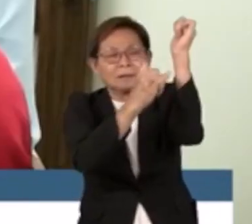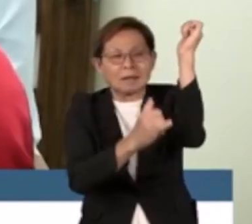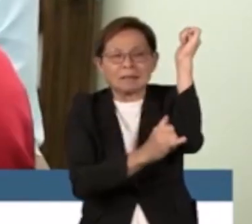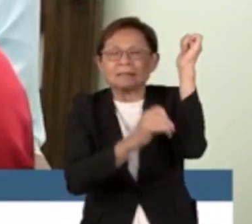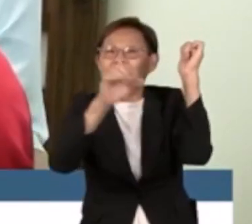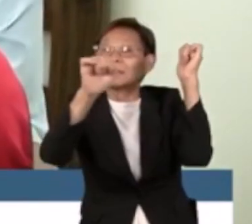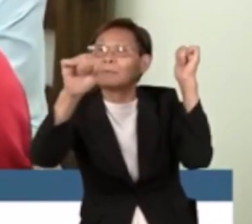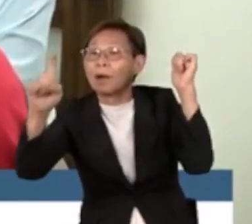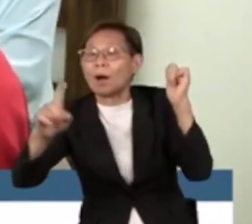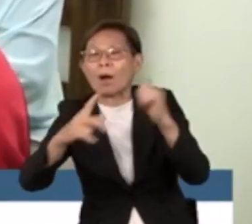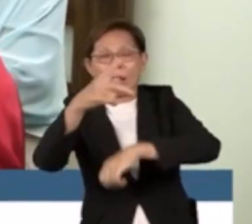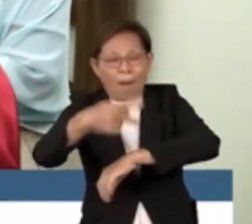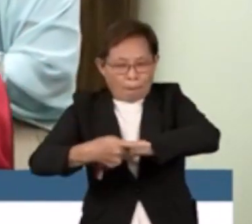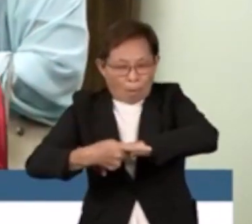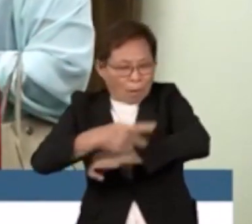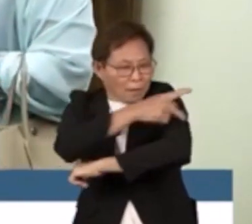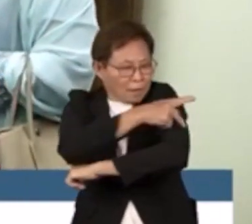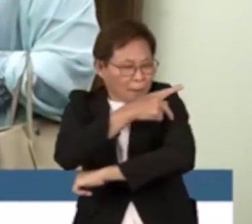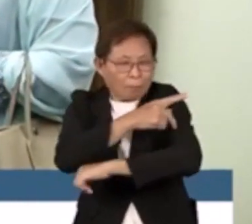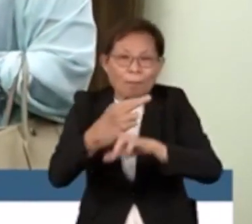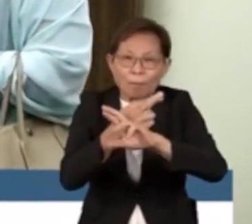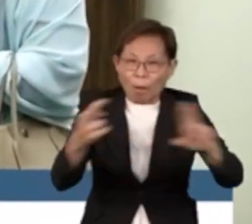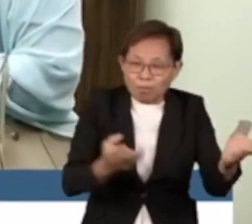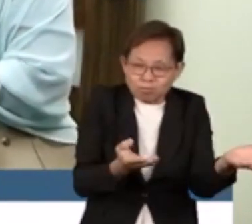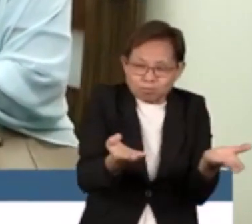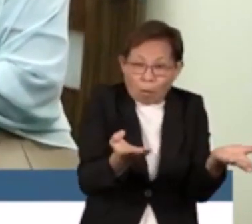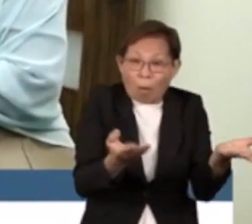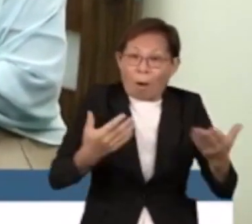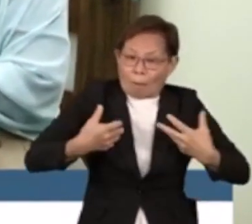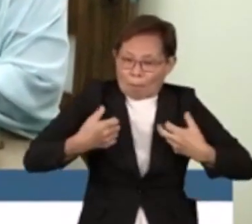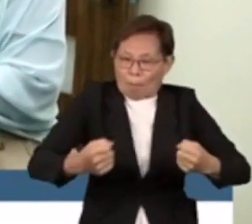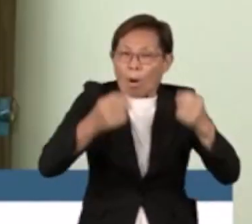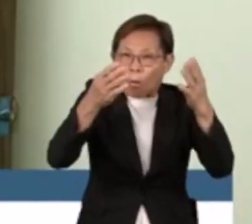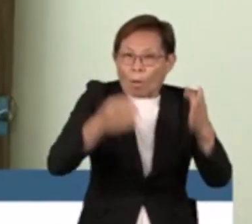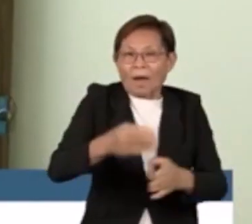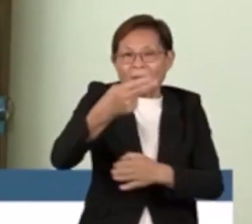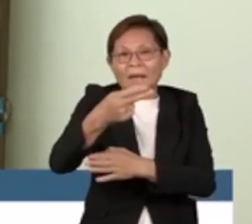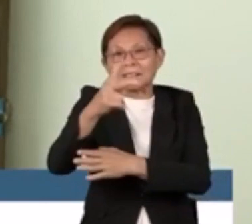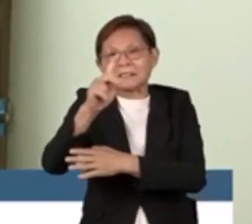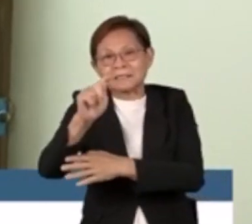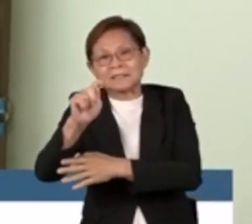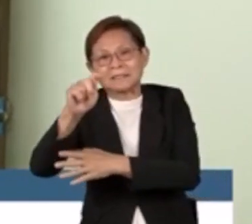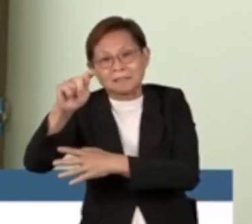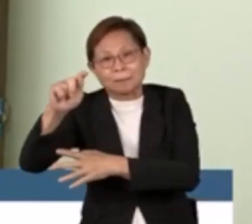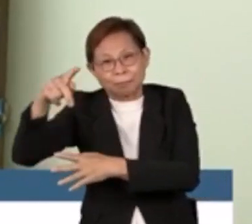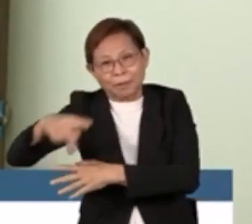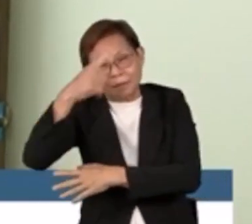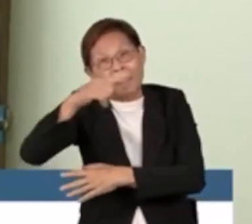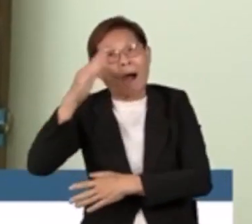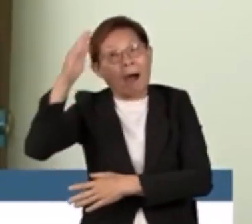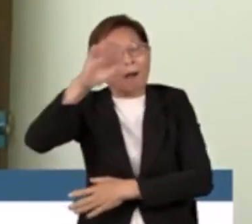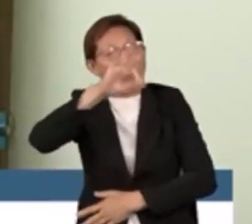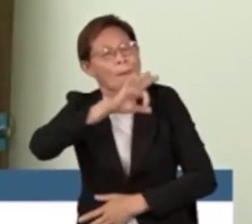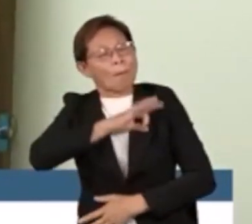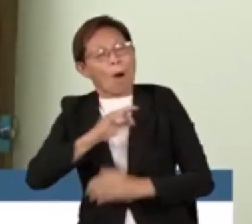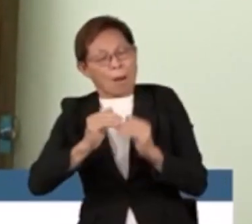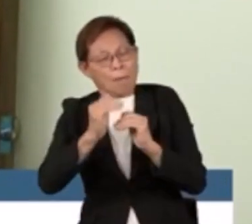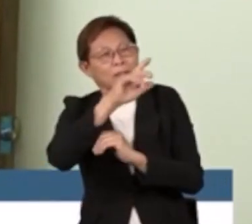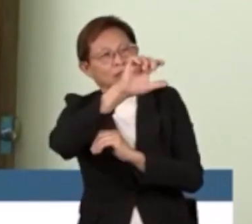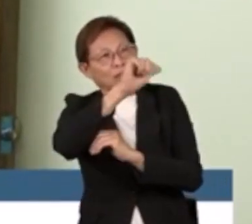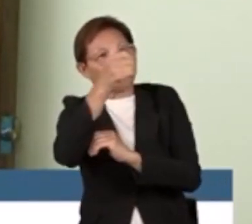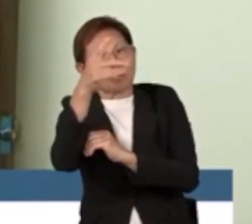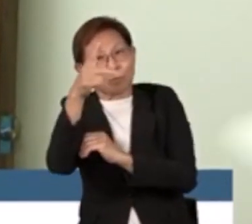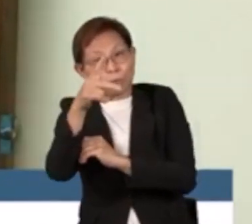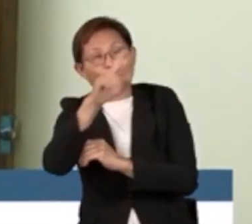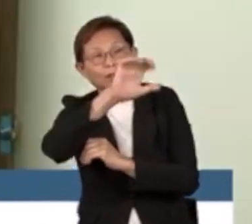saudari poliklinik tersebut menyediakan peringatan kesehatan kepada warga hospiti dan bakal memberi manfaat kepada lebih 10.000